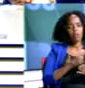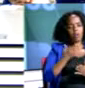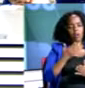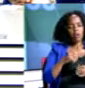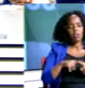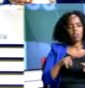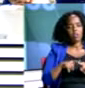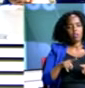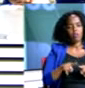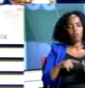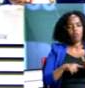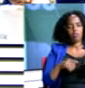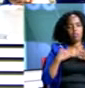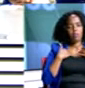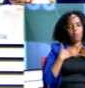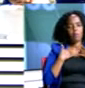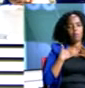ajarah sedarka dada tecu